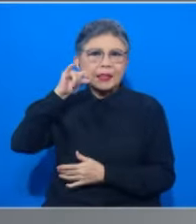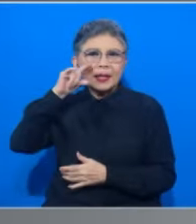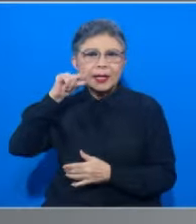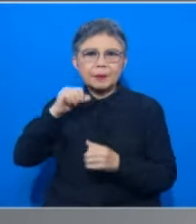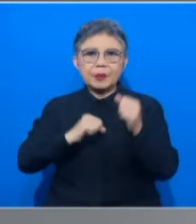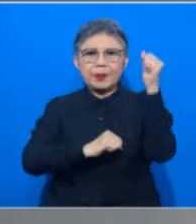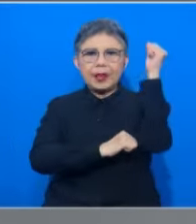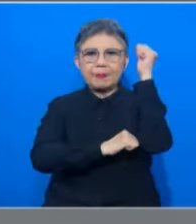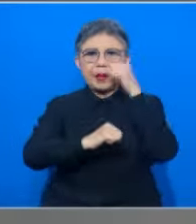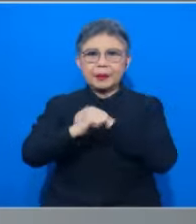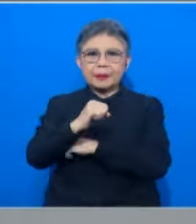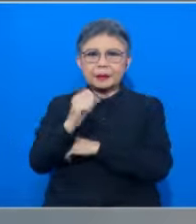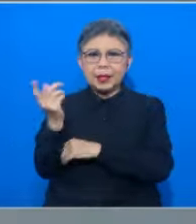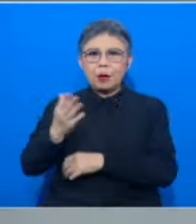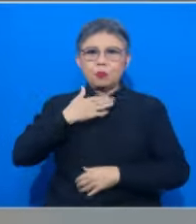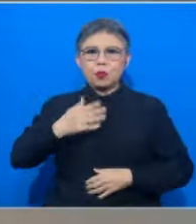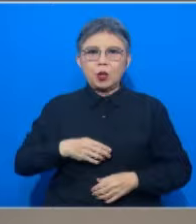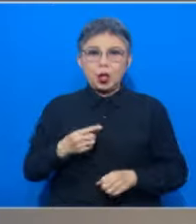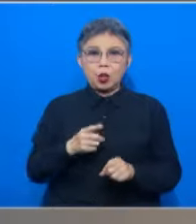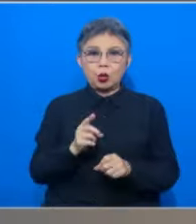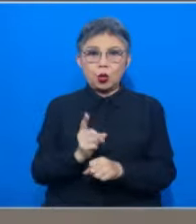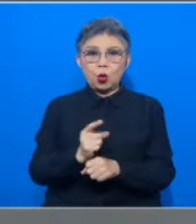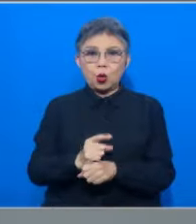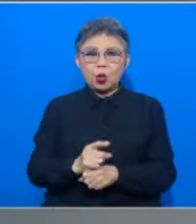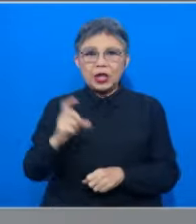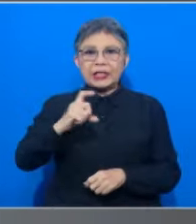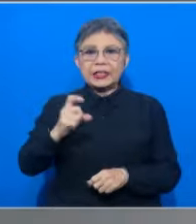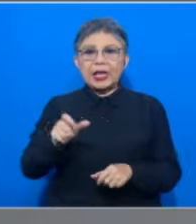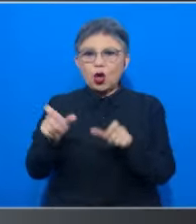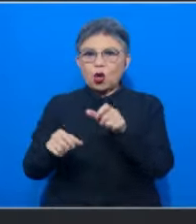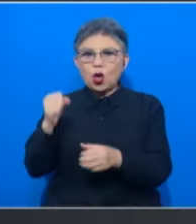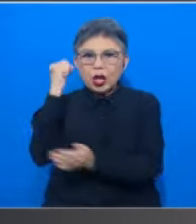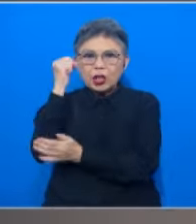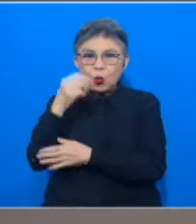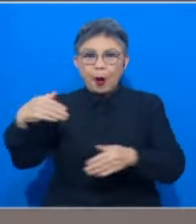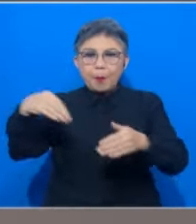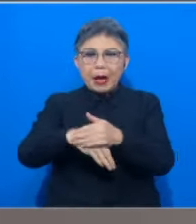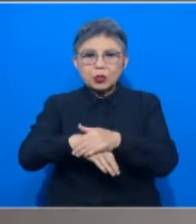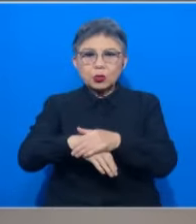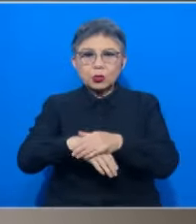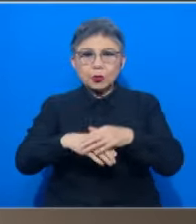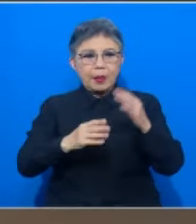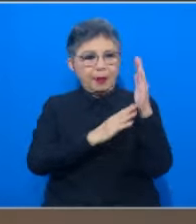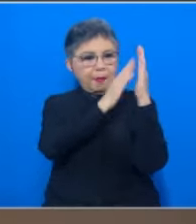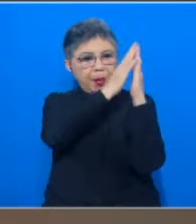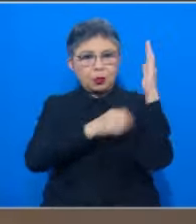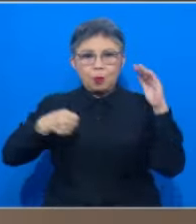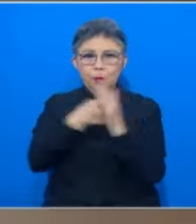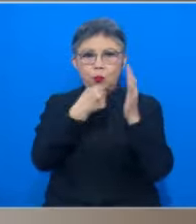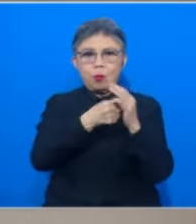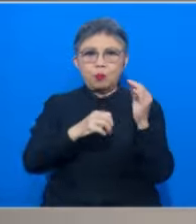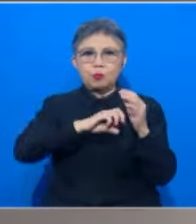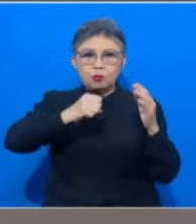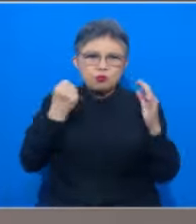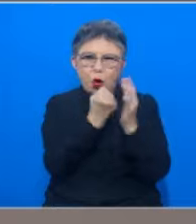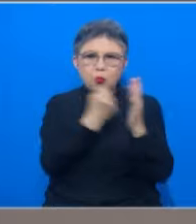siang, terlihat pemilik toko menunjukkan cara pelaku masuk ke toko dengan cara membobol dinding bangunan. Pemilik toko